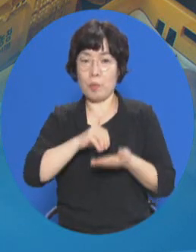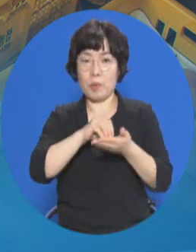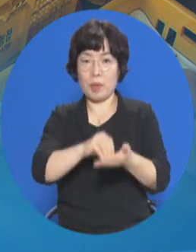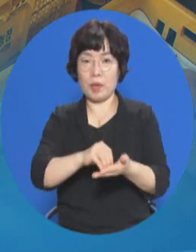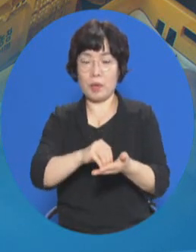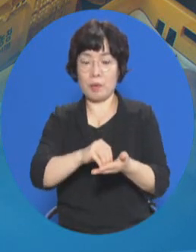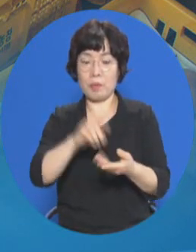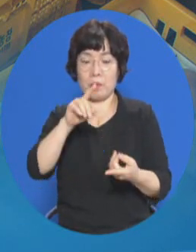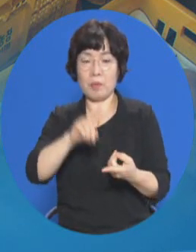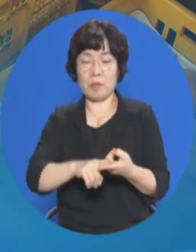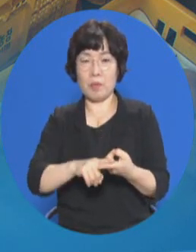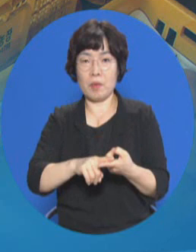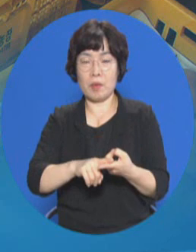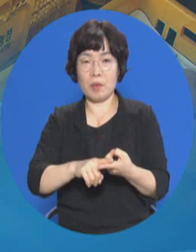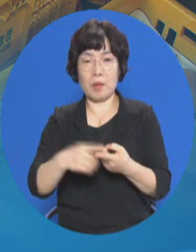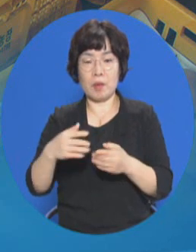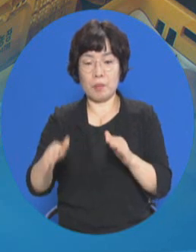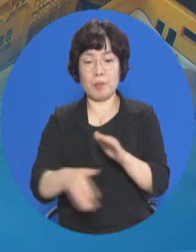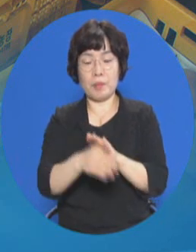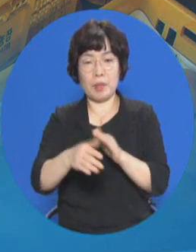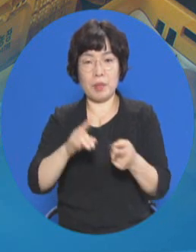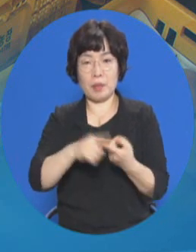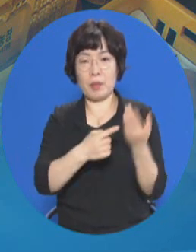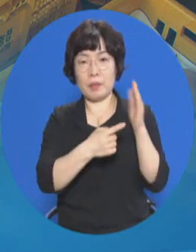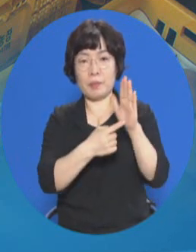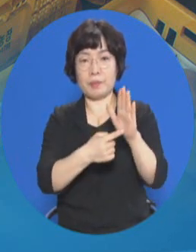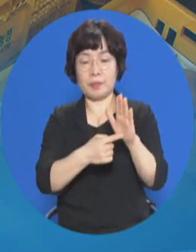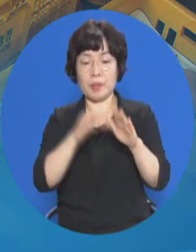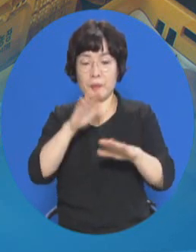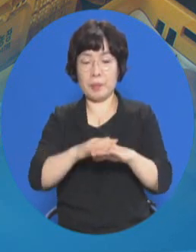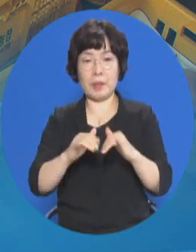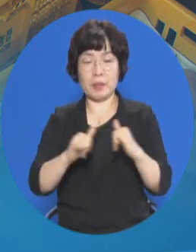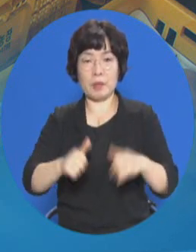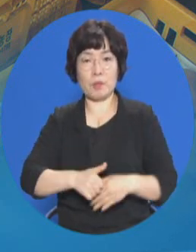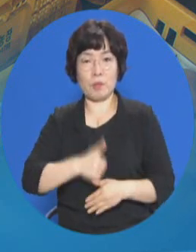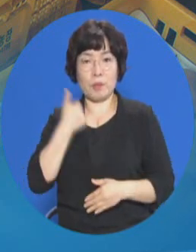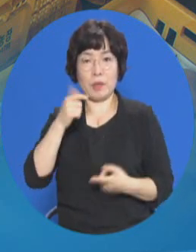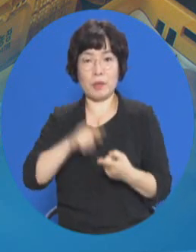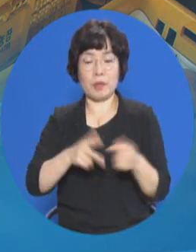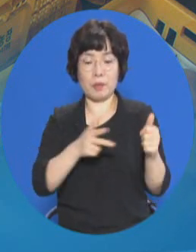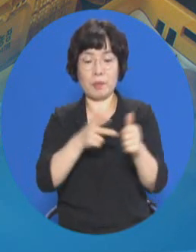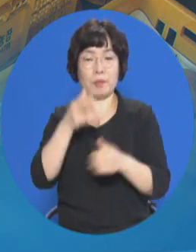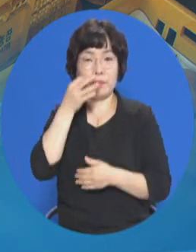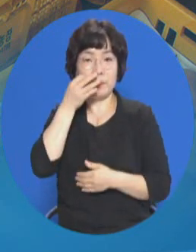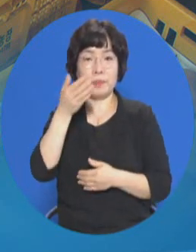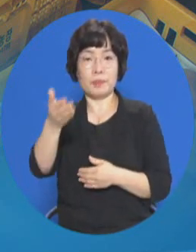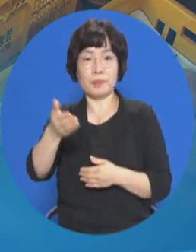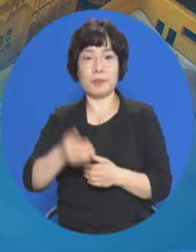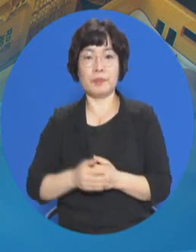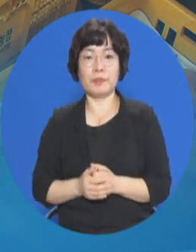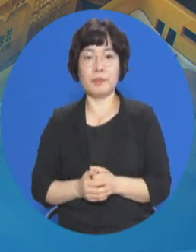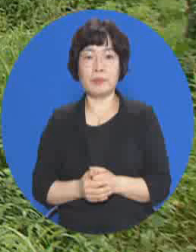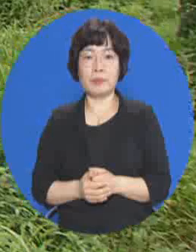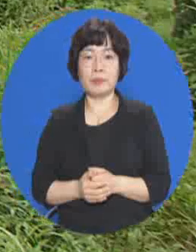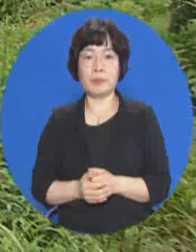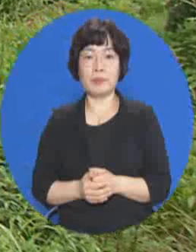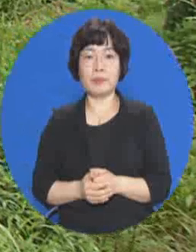농작물 재해보험마저 제 역할을 못하고 있습니다. 농민들이 분통을 터뜨리고 있습니다. 조희원 기자입니다.